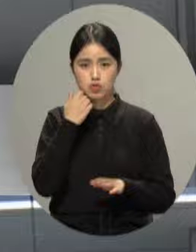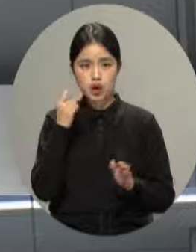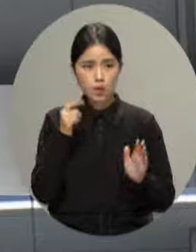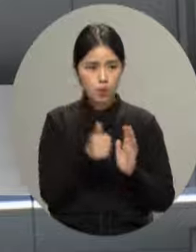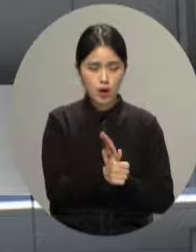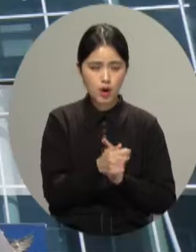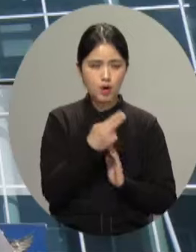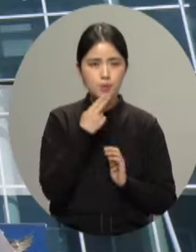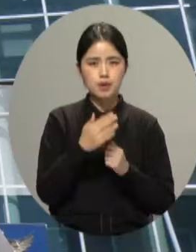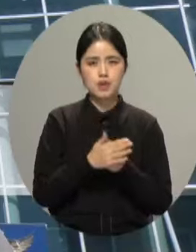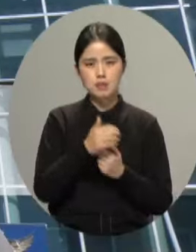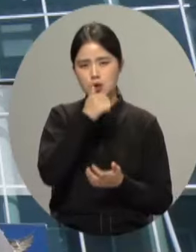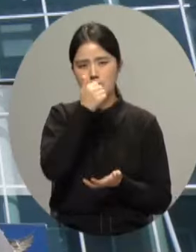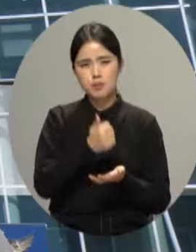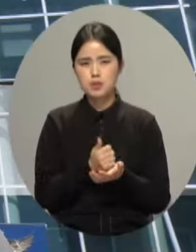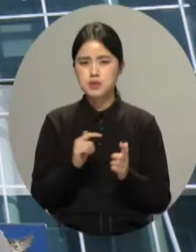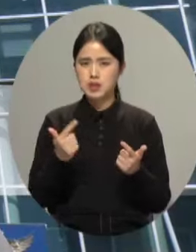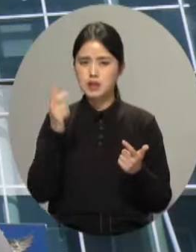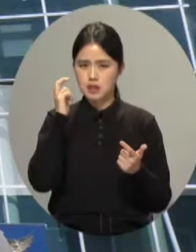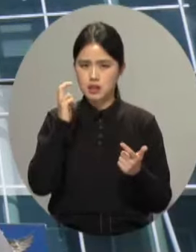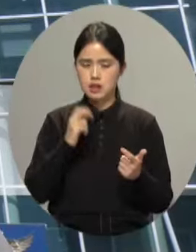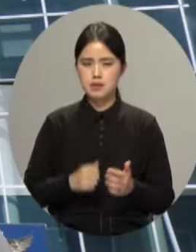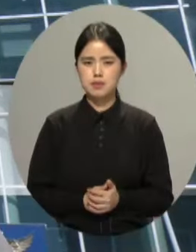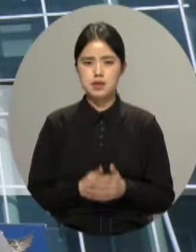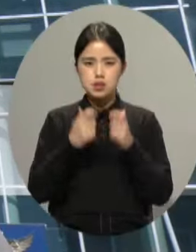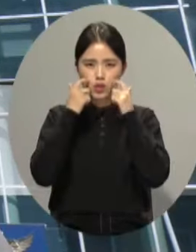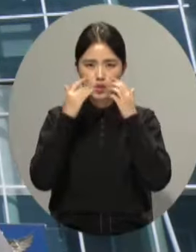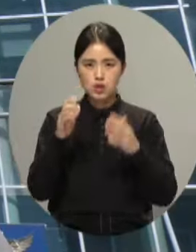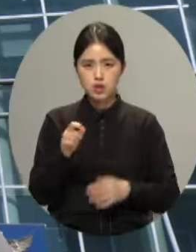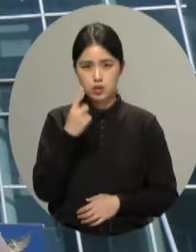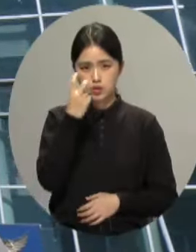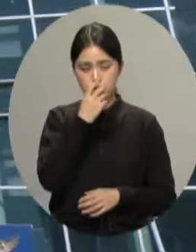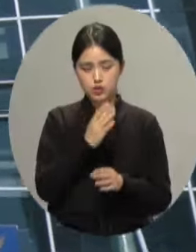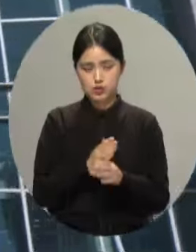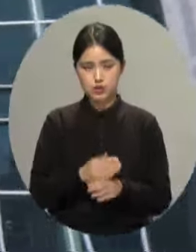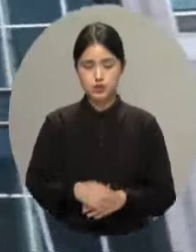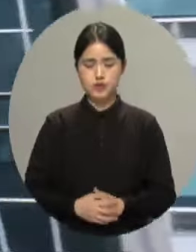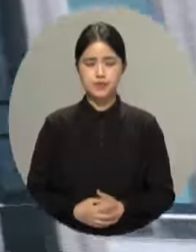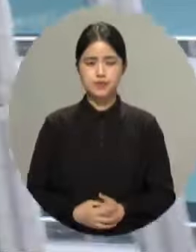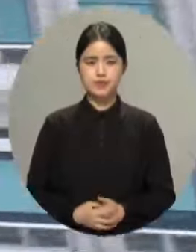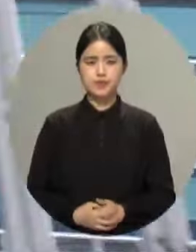강력범죄 가능성은 낮은 것으로 보고 정확한 사인을 조사하고 있습니다.